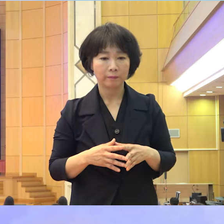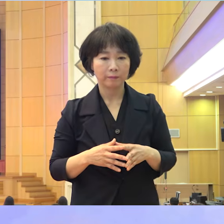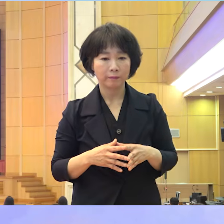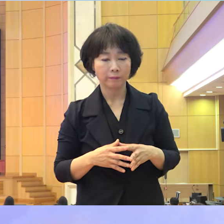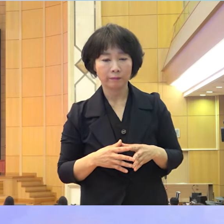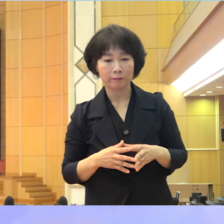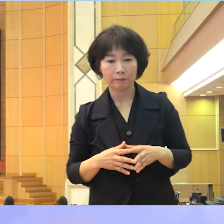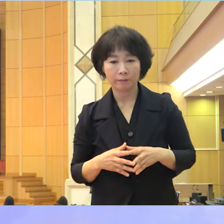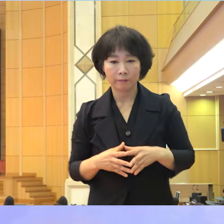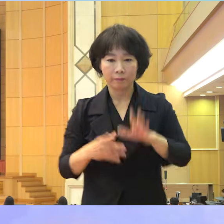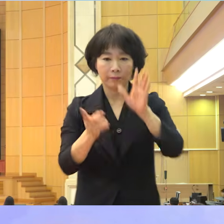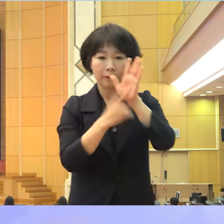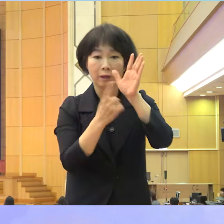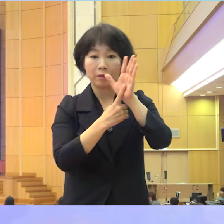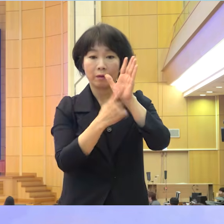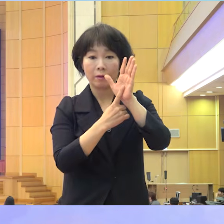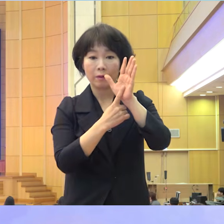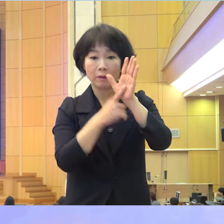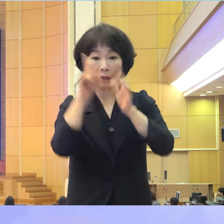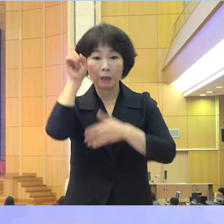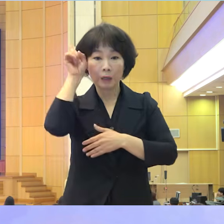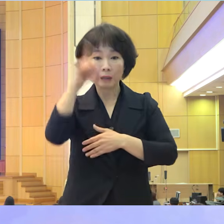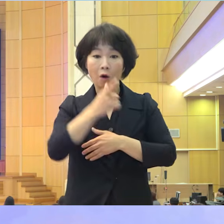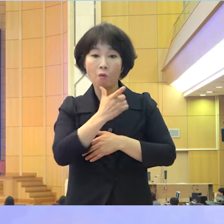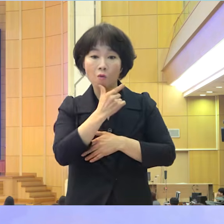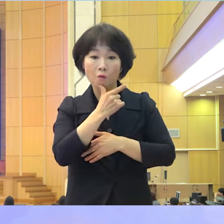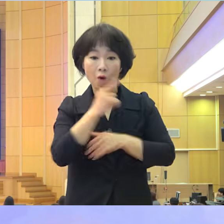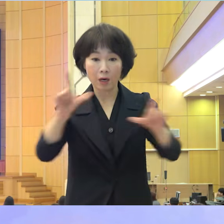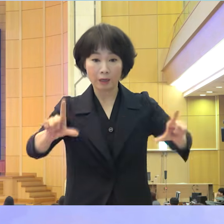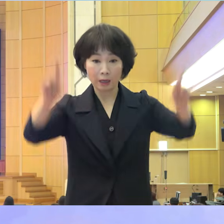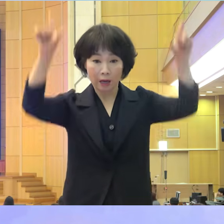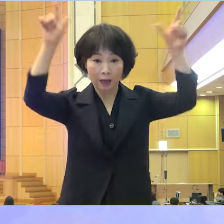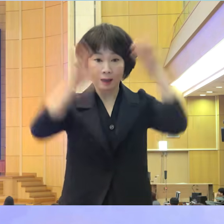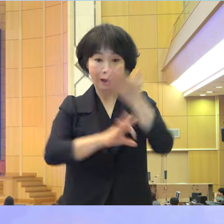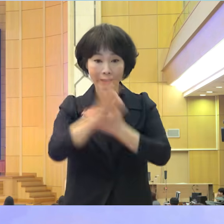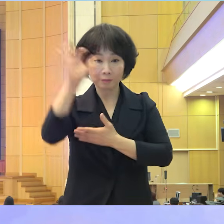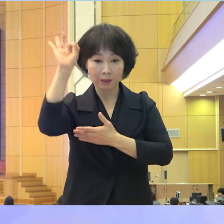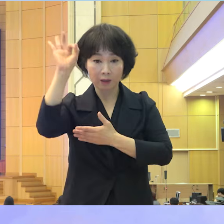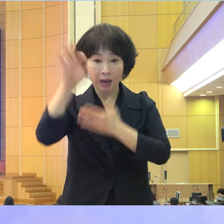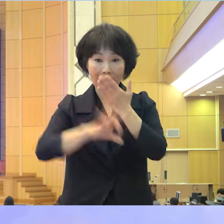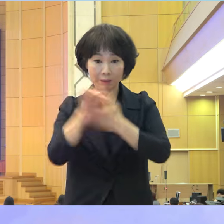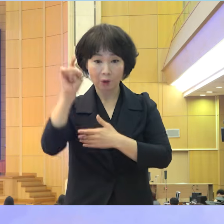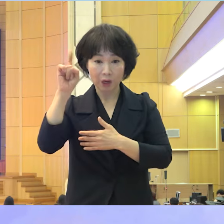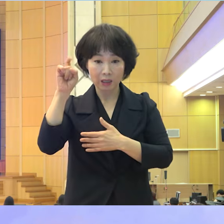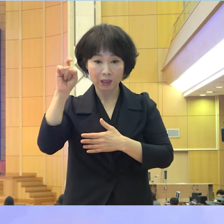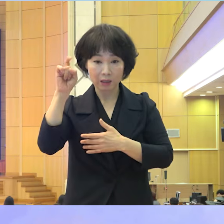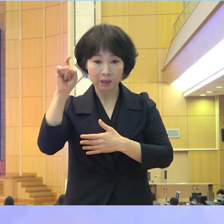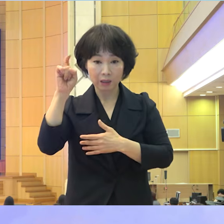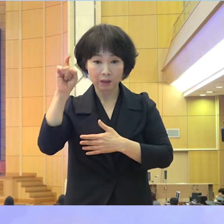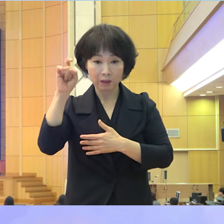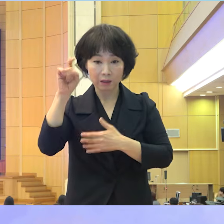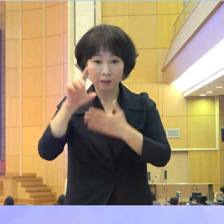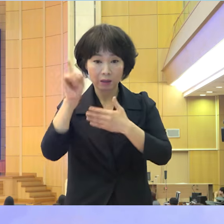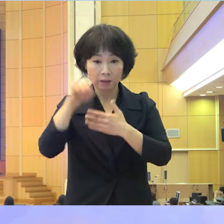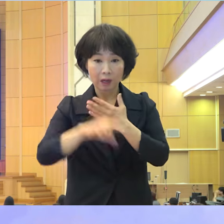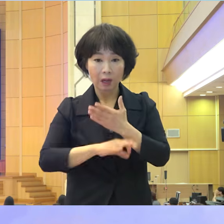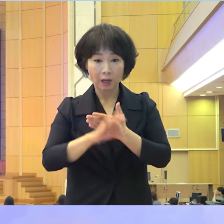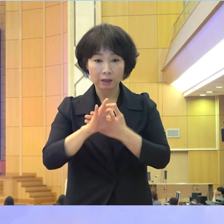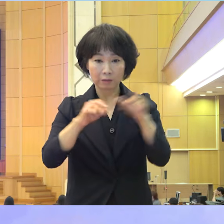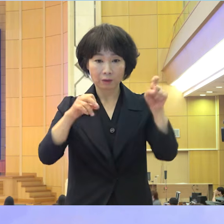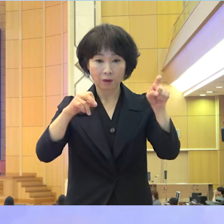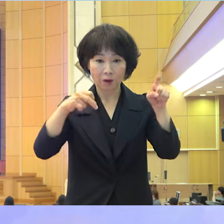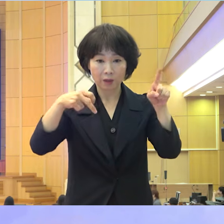네, 광고 말씀드리겠습니다. 내일 월요일 날 오전 11시, 내일 월요일 날